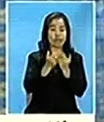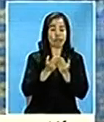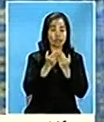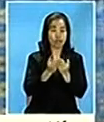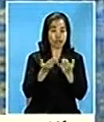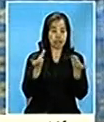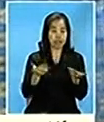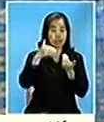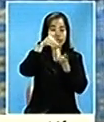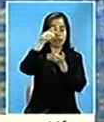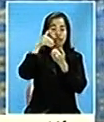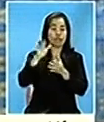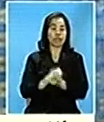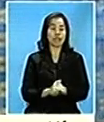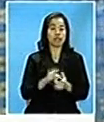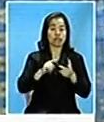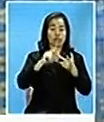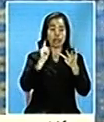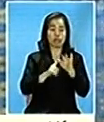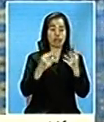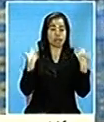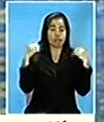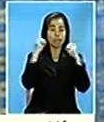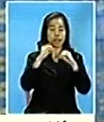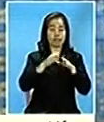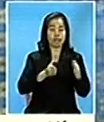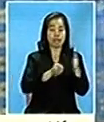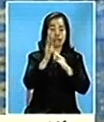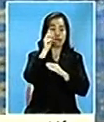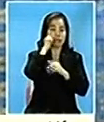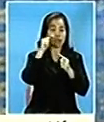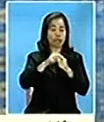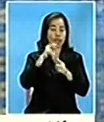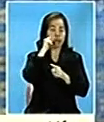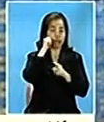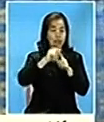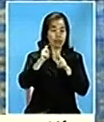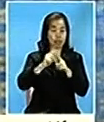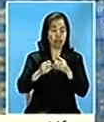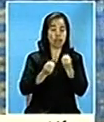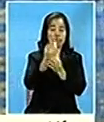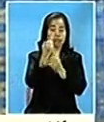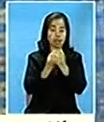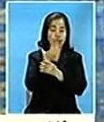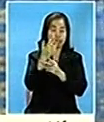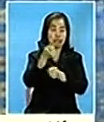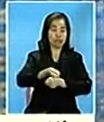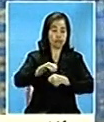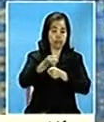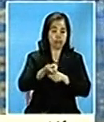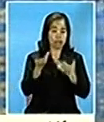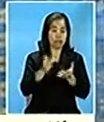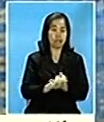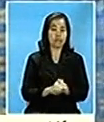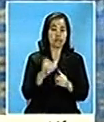านเรายังขาดแหล่งน้ำเพื่อการชลประทานเพื่อการผลิตที่ดีเรายังขาด